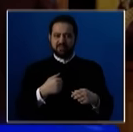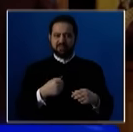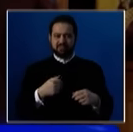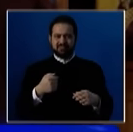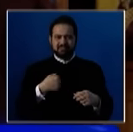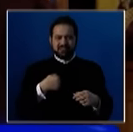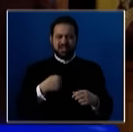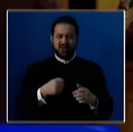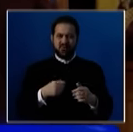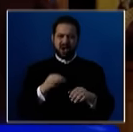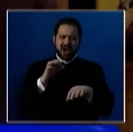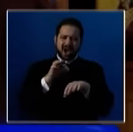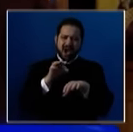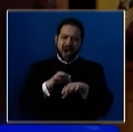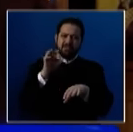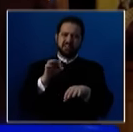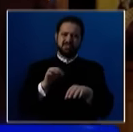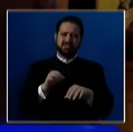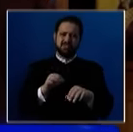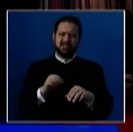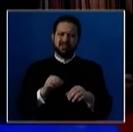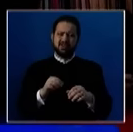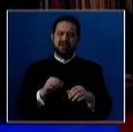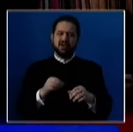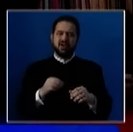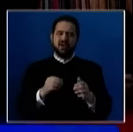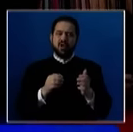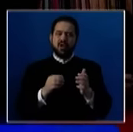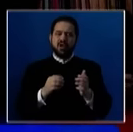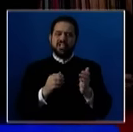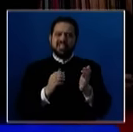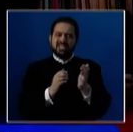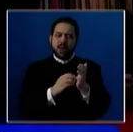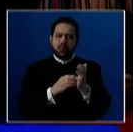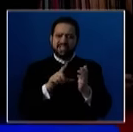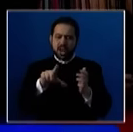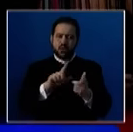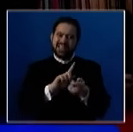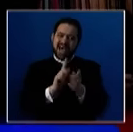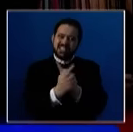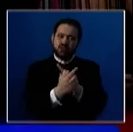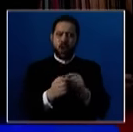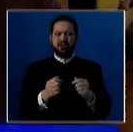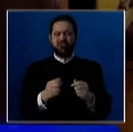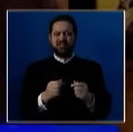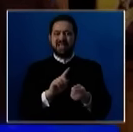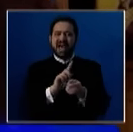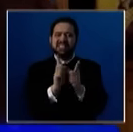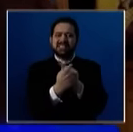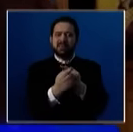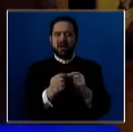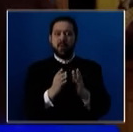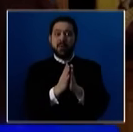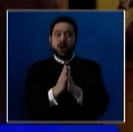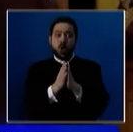la nevoința lui de a se întoarce, de a-și reveni? Mă rog pentru el,